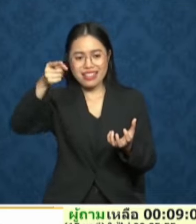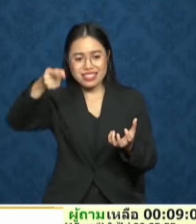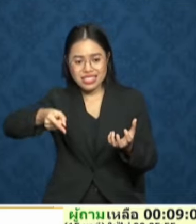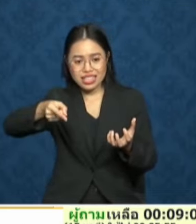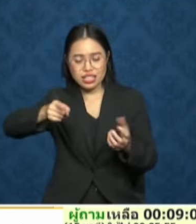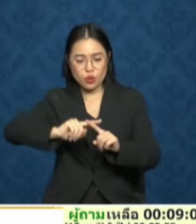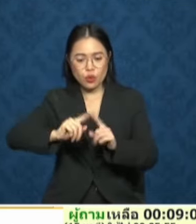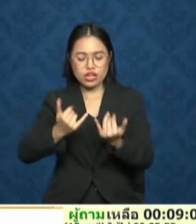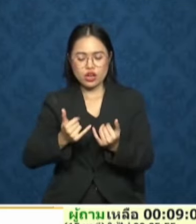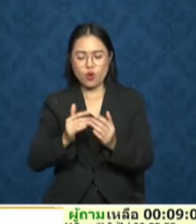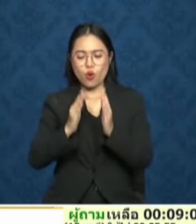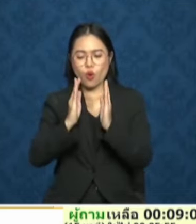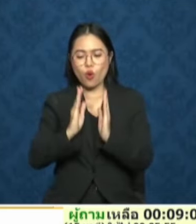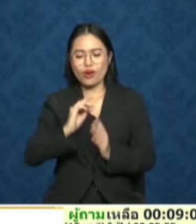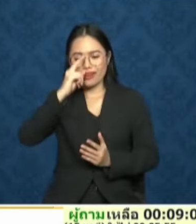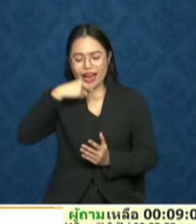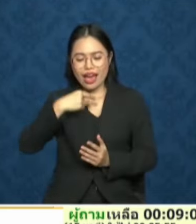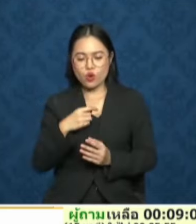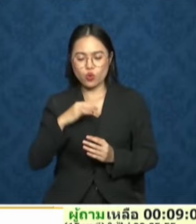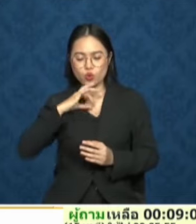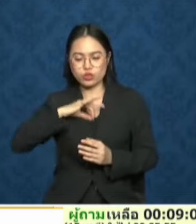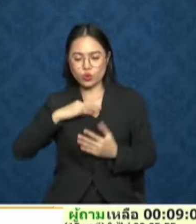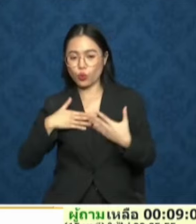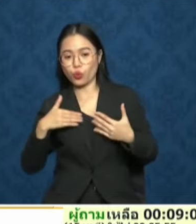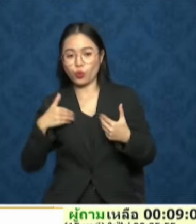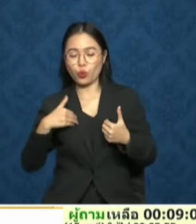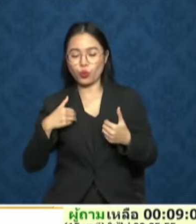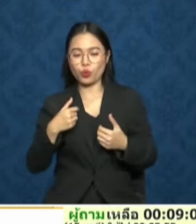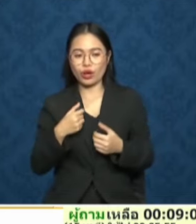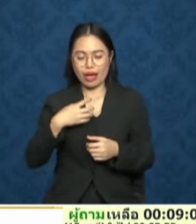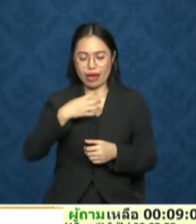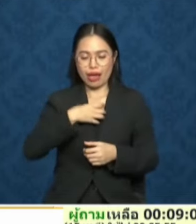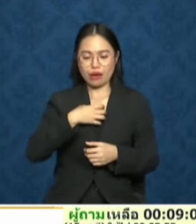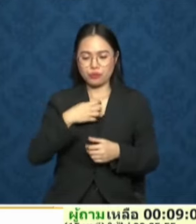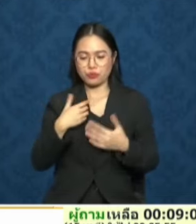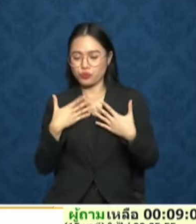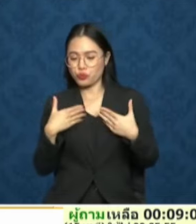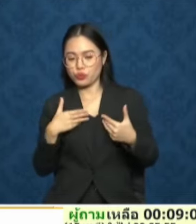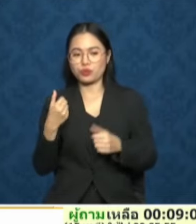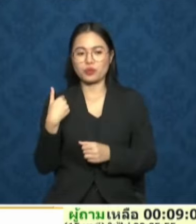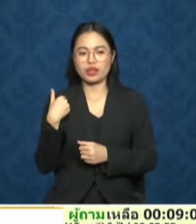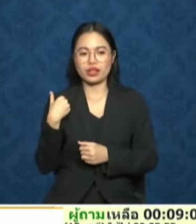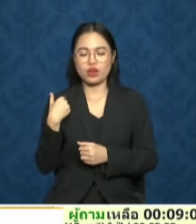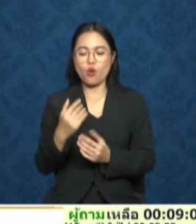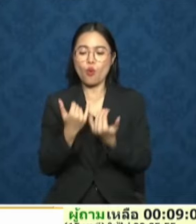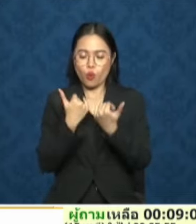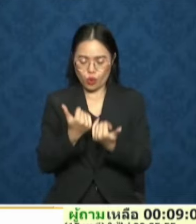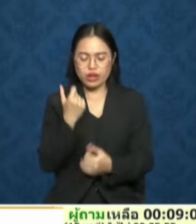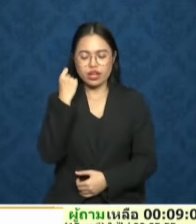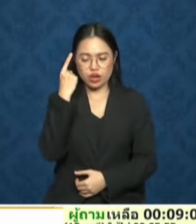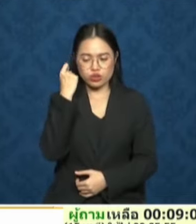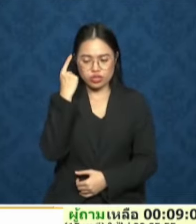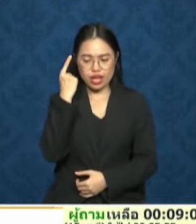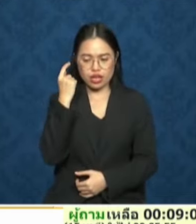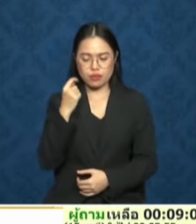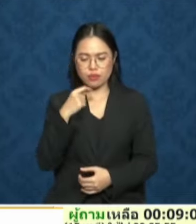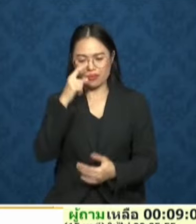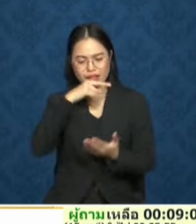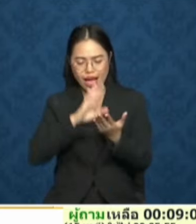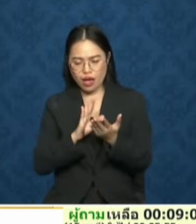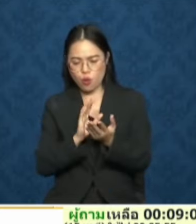ความตื่นเต้นเพราะด้ความที่มเจตนาดีวันนี้ทฉเข้าใจค่ะทุกคนตื่นเต้นกัรีเที่ยม